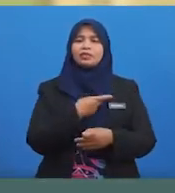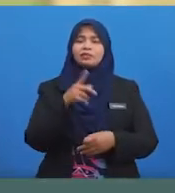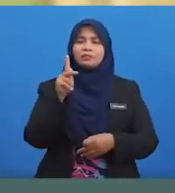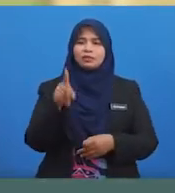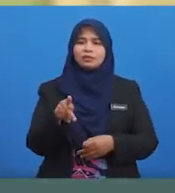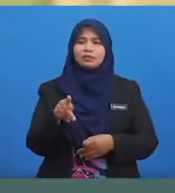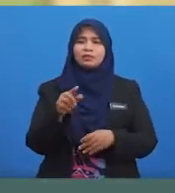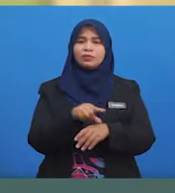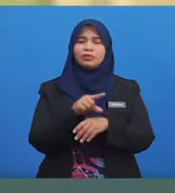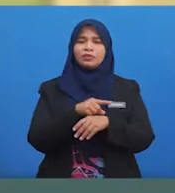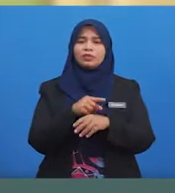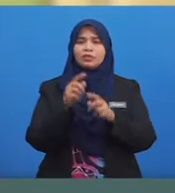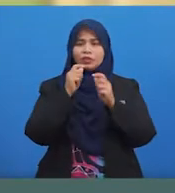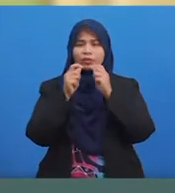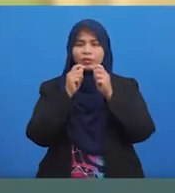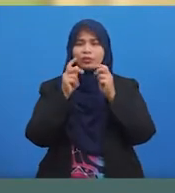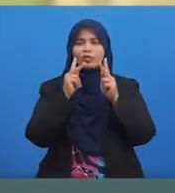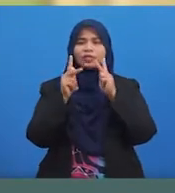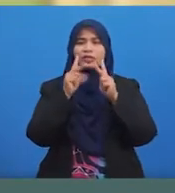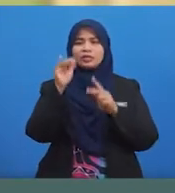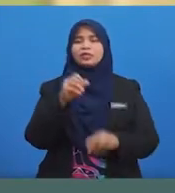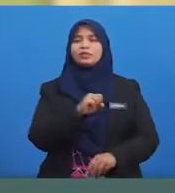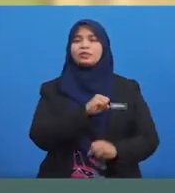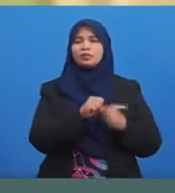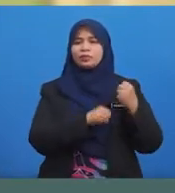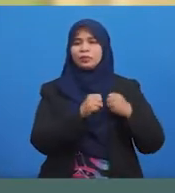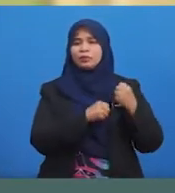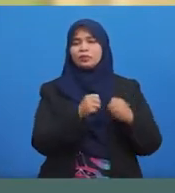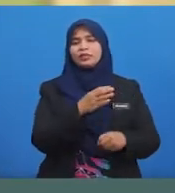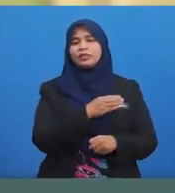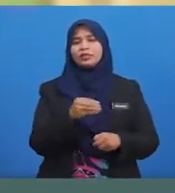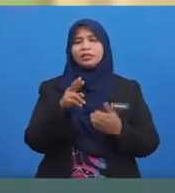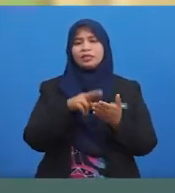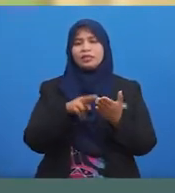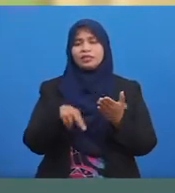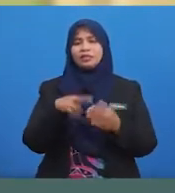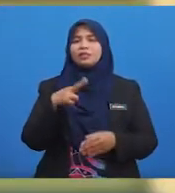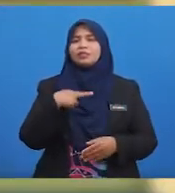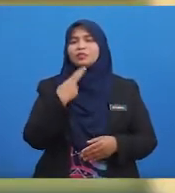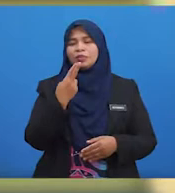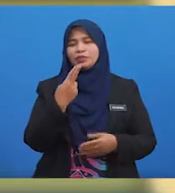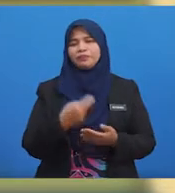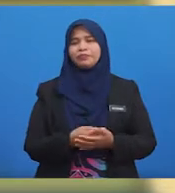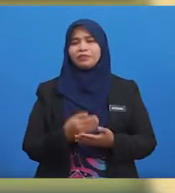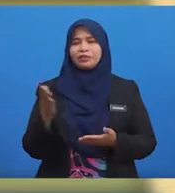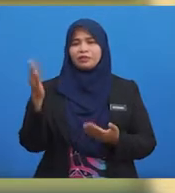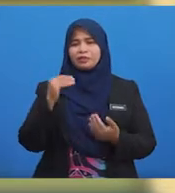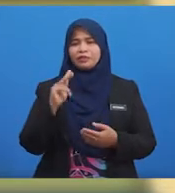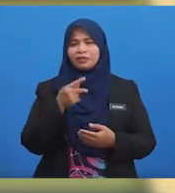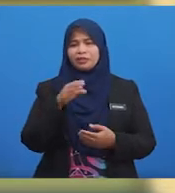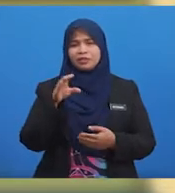menggunakan tutur kata yang sopan dan meledakkan suara Jom kita